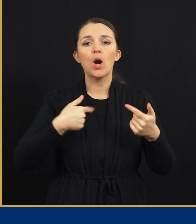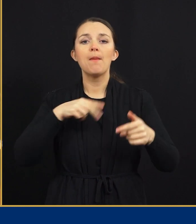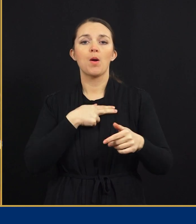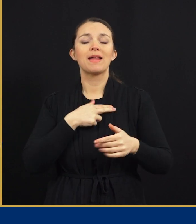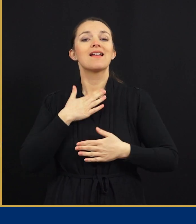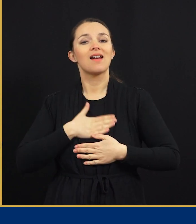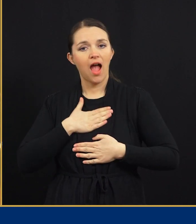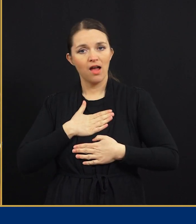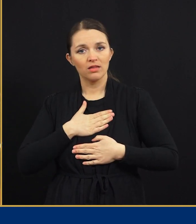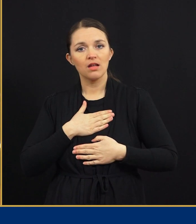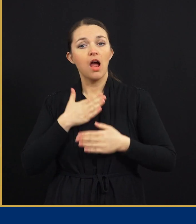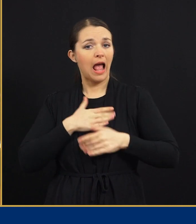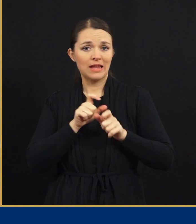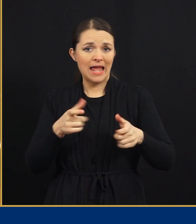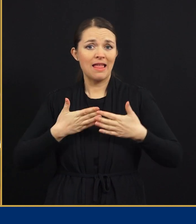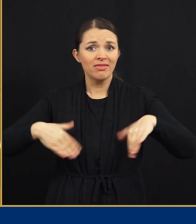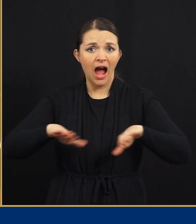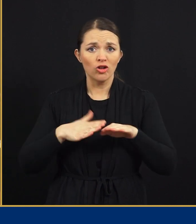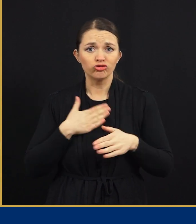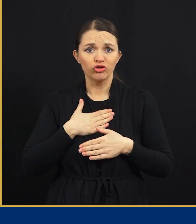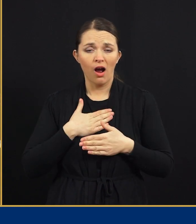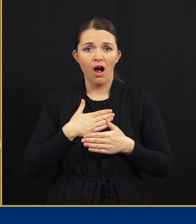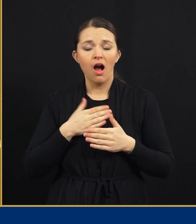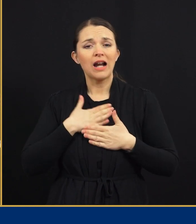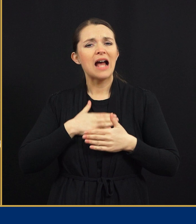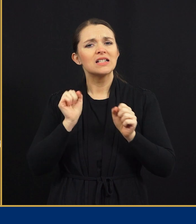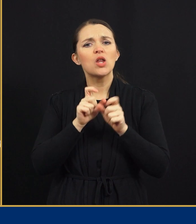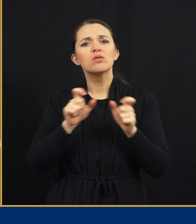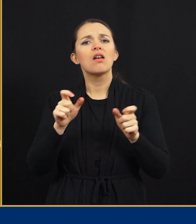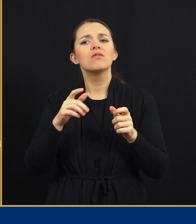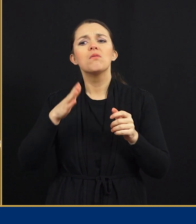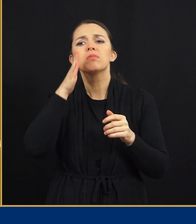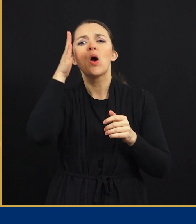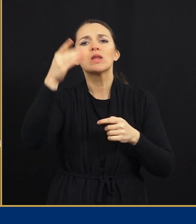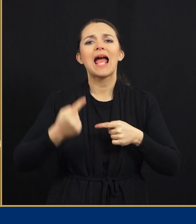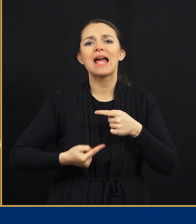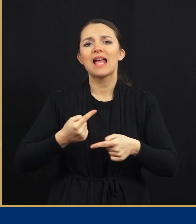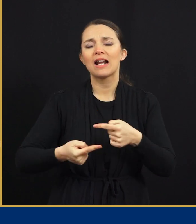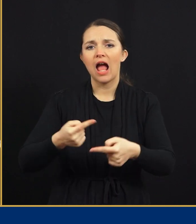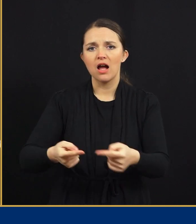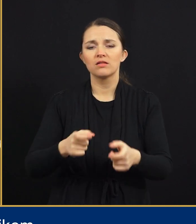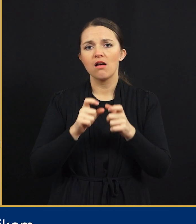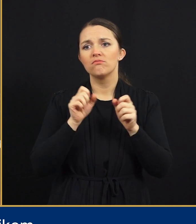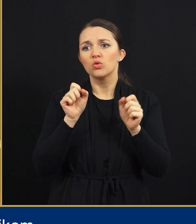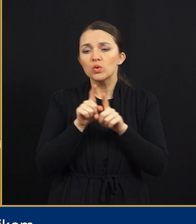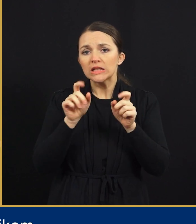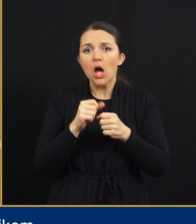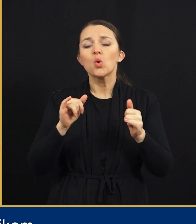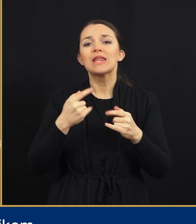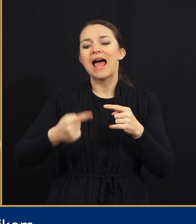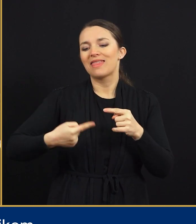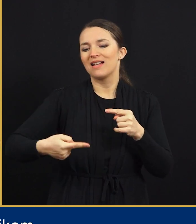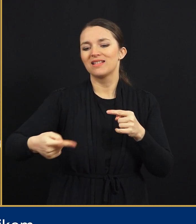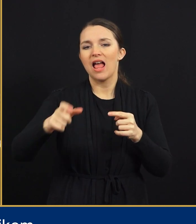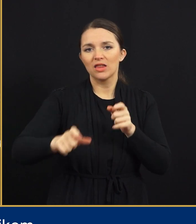moramo imeti radi. Radi, ker je naša. Radi zaradi prihodnjih generacij. Radi zato, da